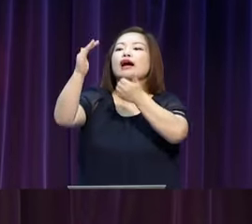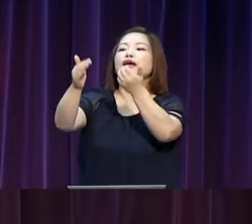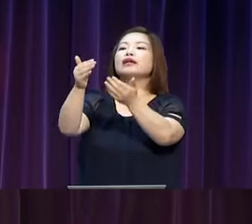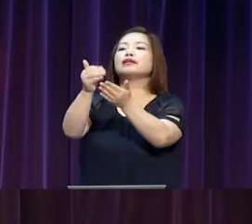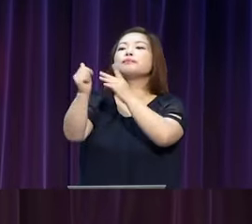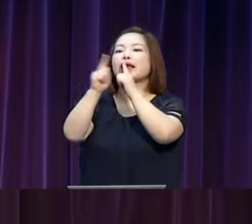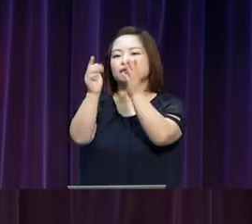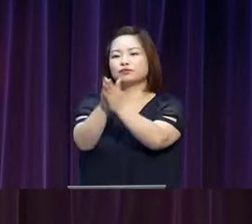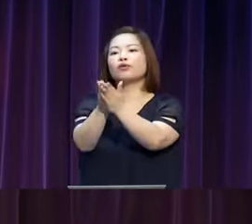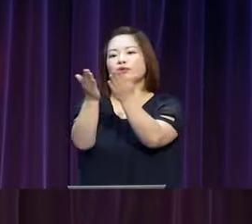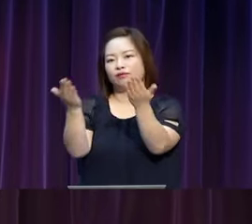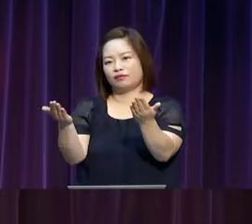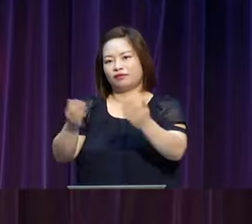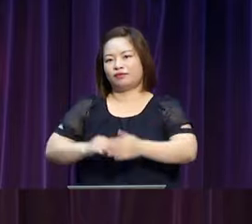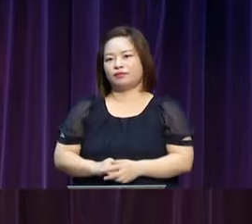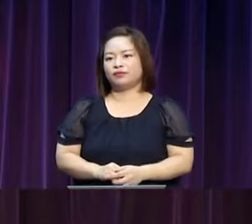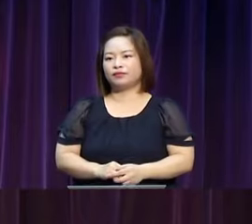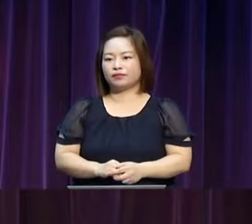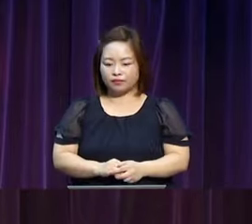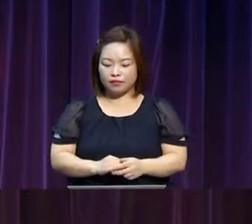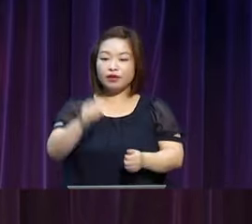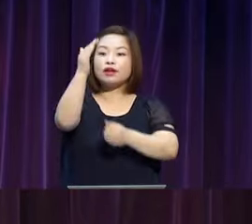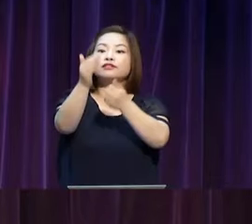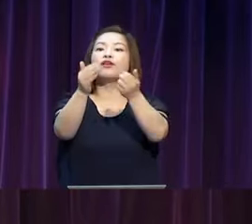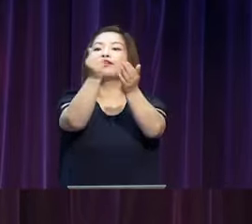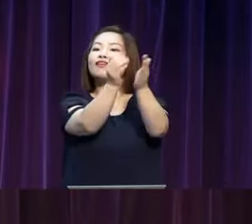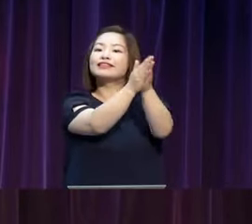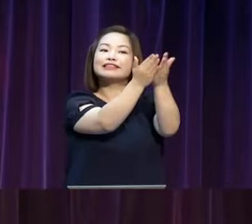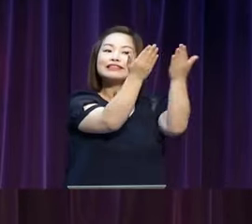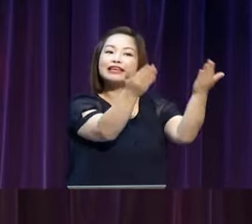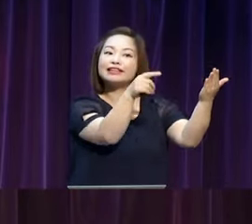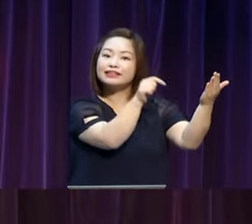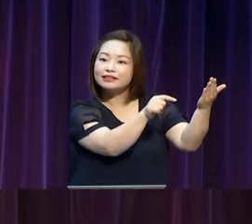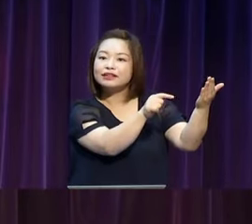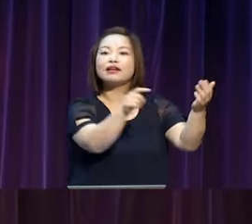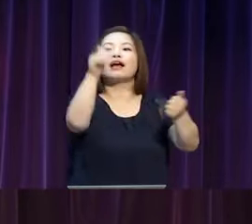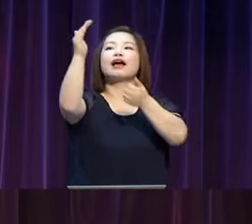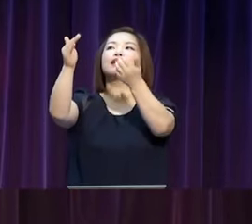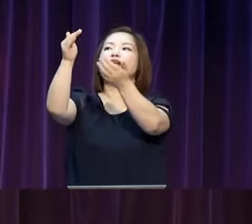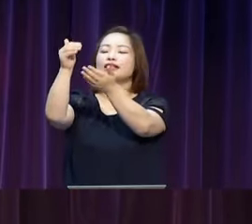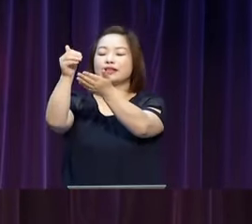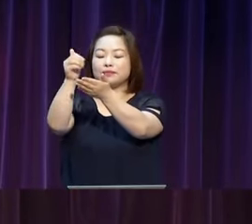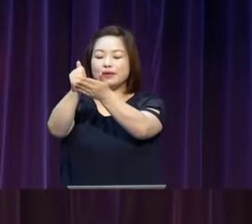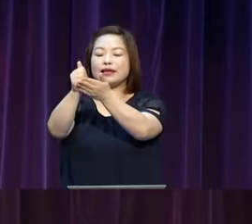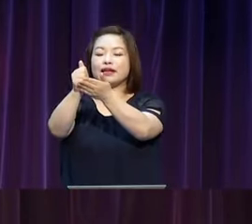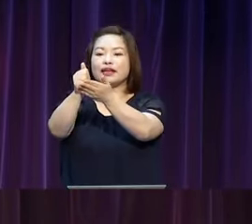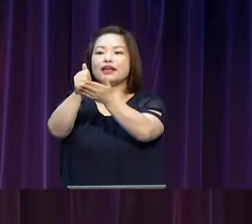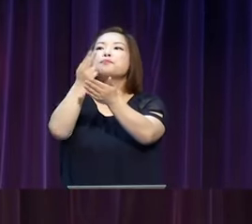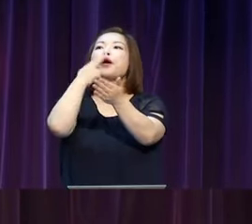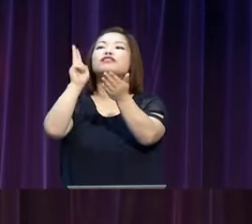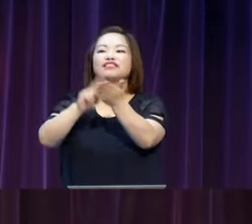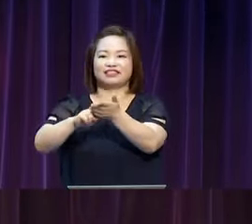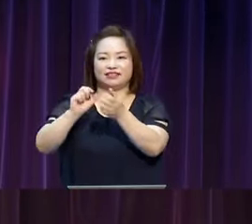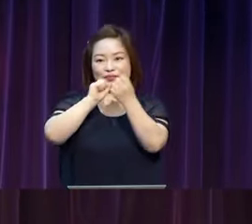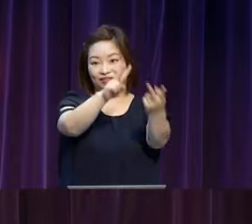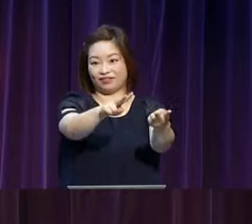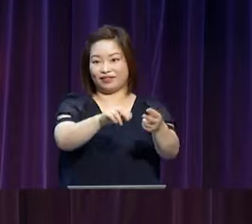담겨져 있어요. 이 말씀은 편지입니다. 편지. 하나님께서 나에게